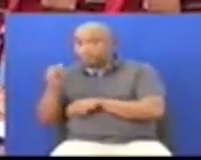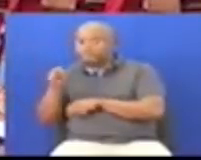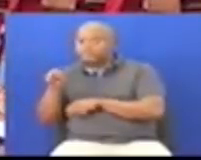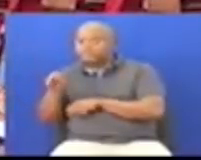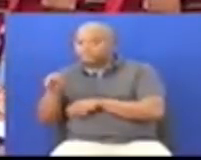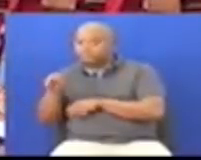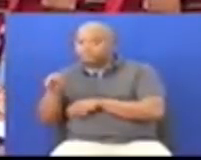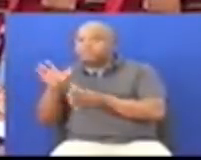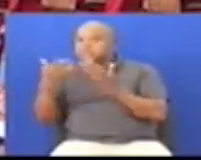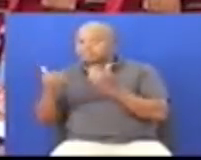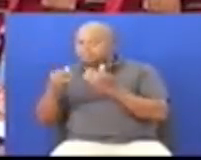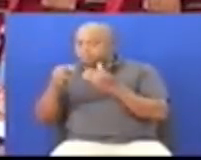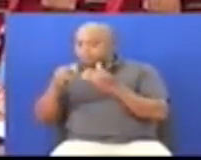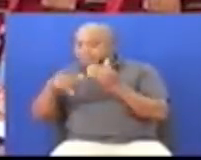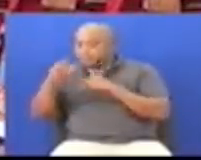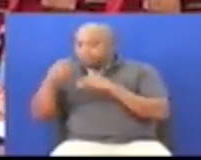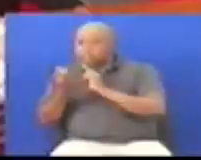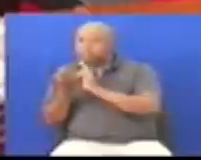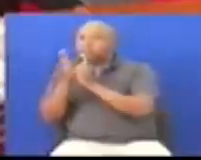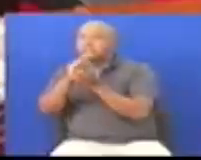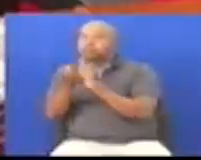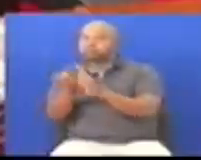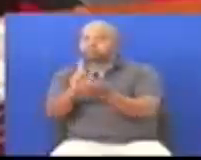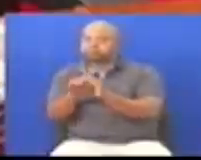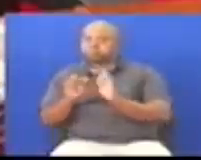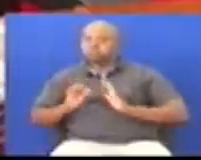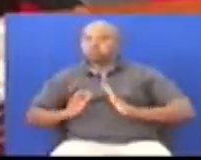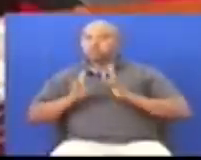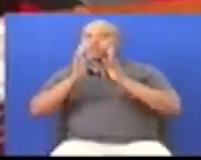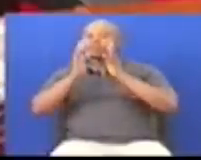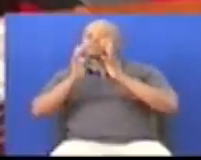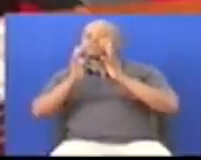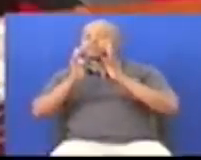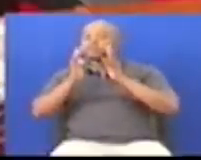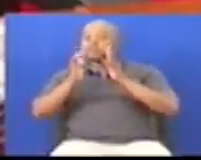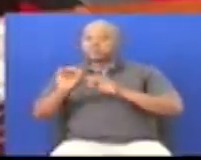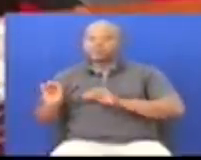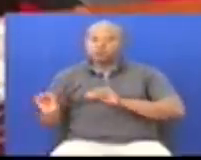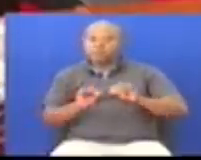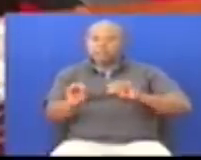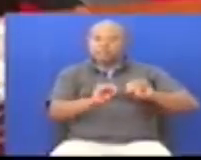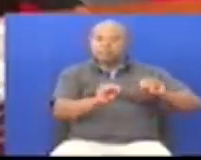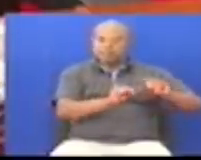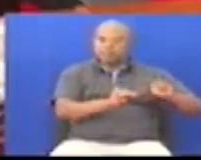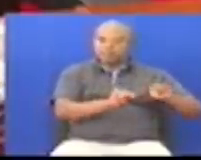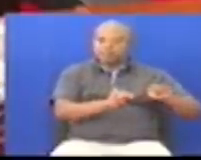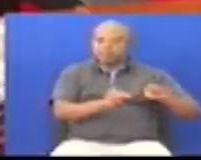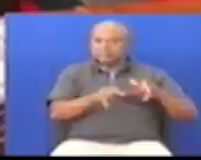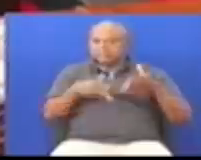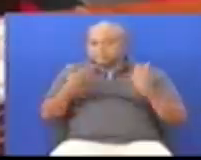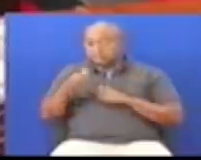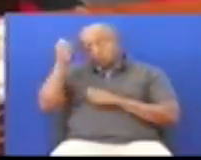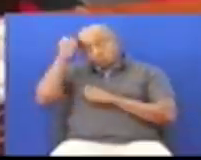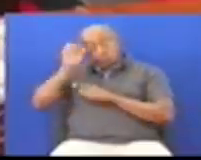kinachofuatia ni mabadiliko ya jinsi unavyoishi na unavyohama, na rekodi za